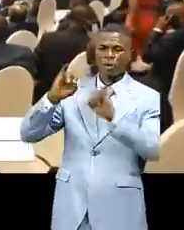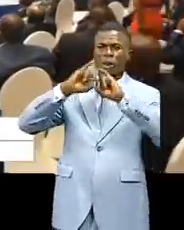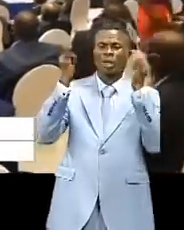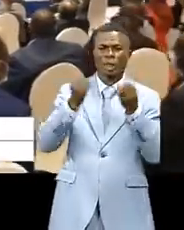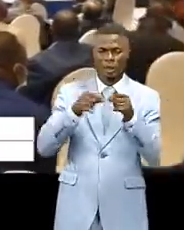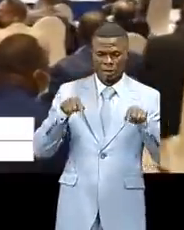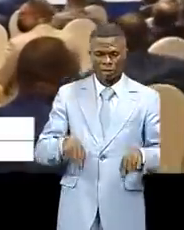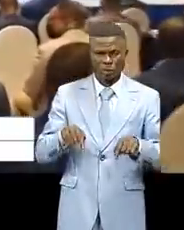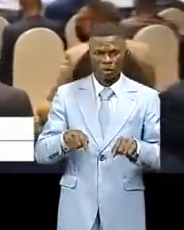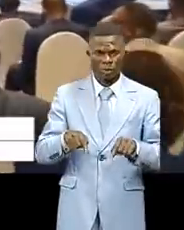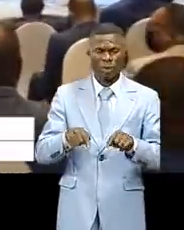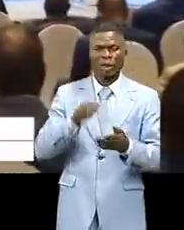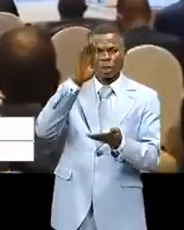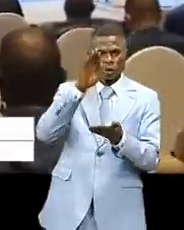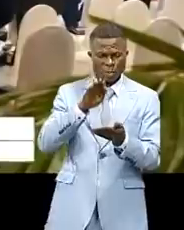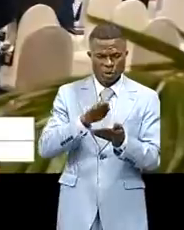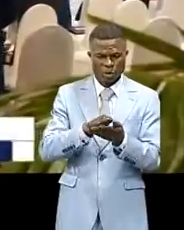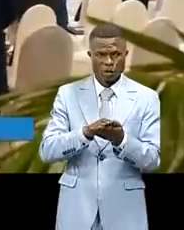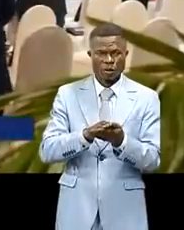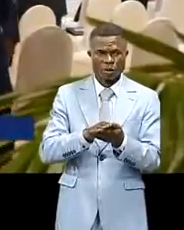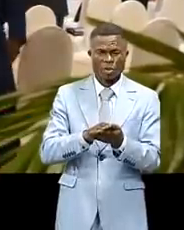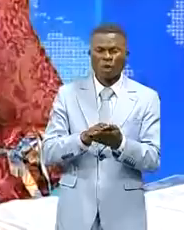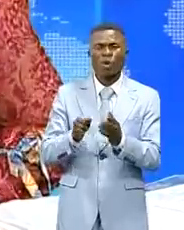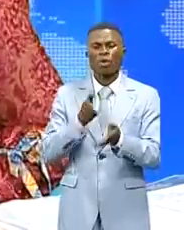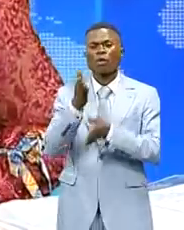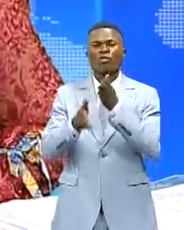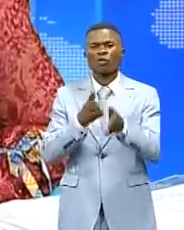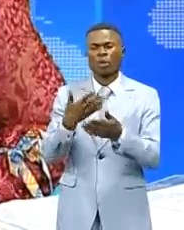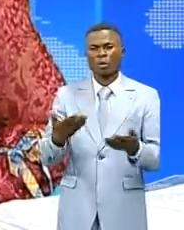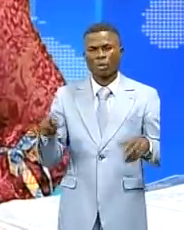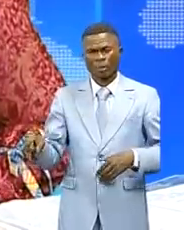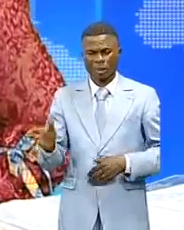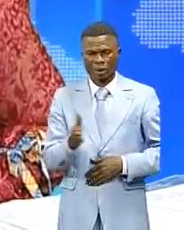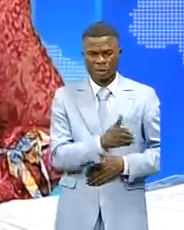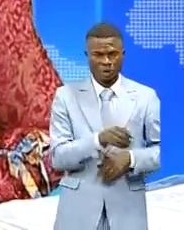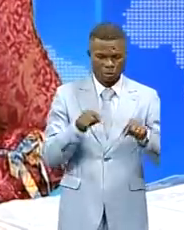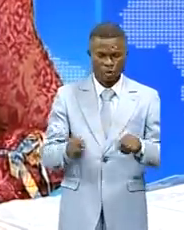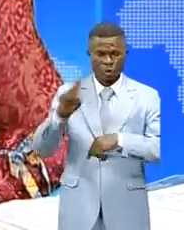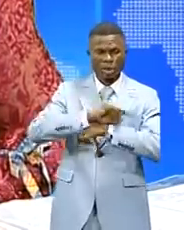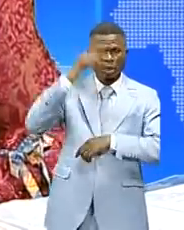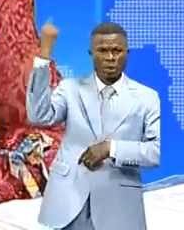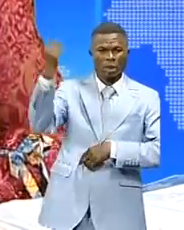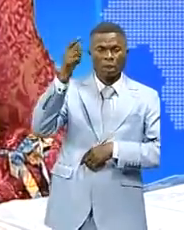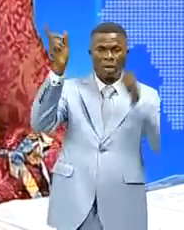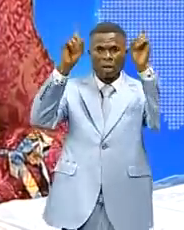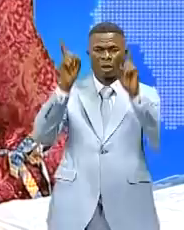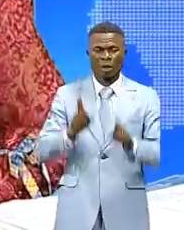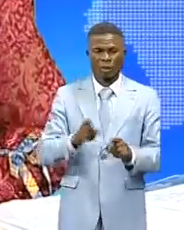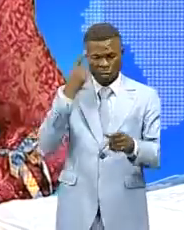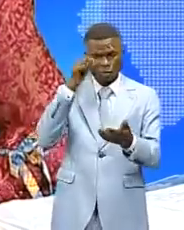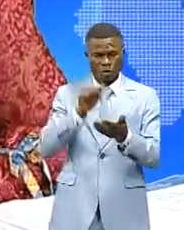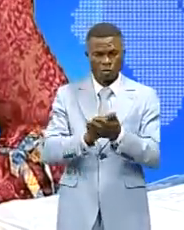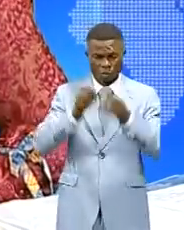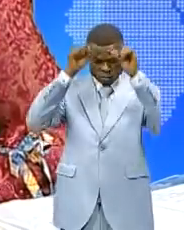tout en réduisant sensiblement l'évasion fiscale c'est aujourd'hui la journée mondiale de l'afrique à cette occasion le